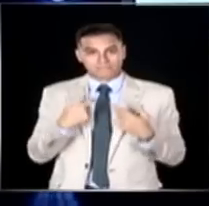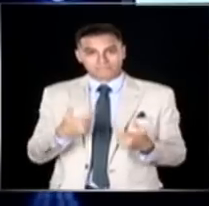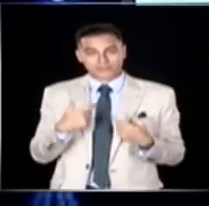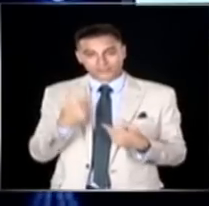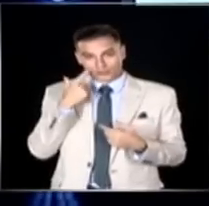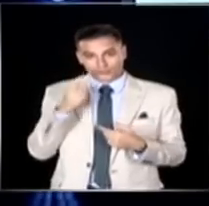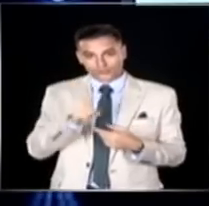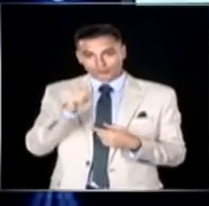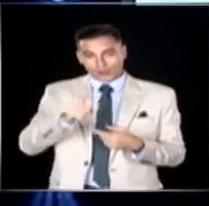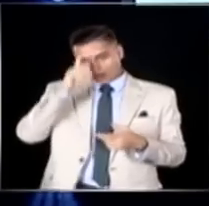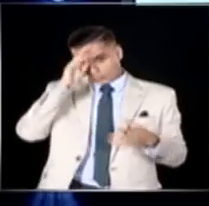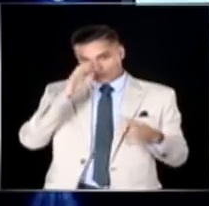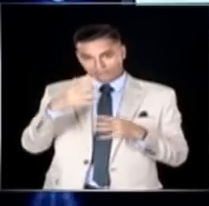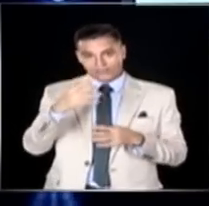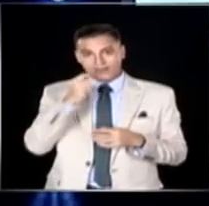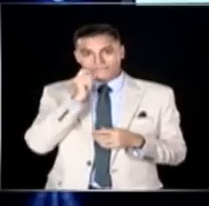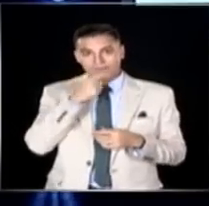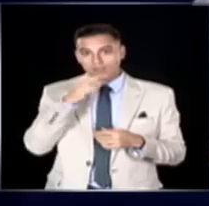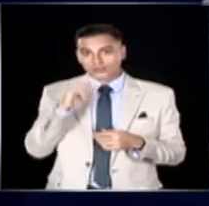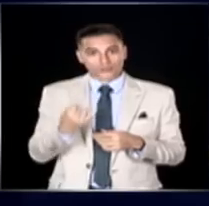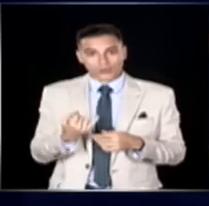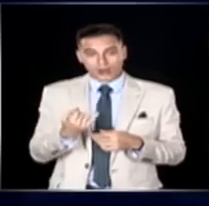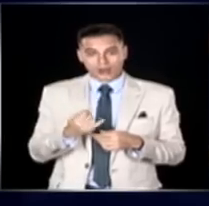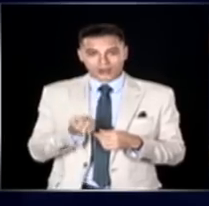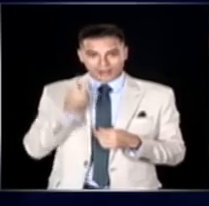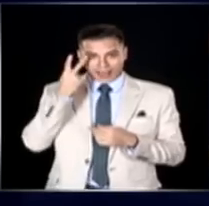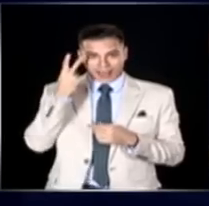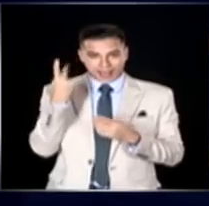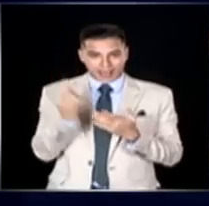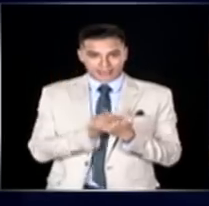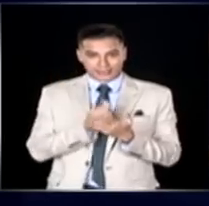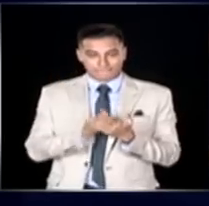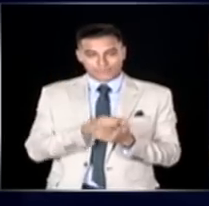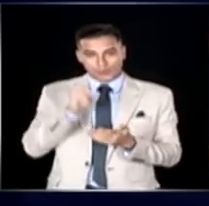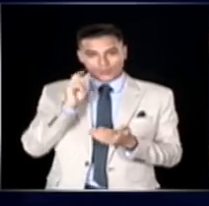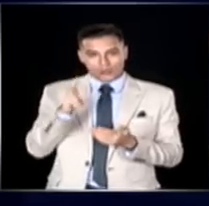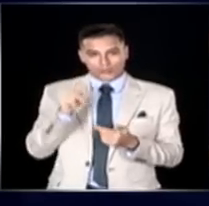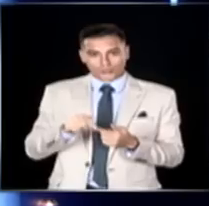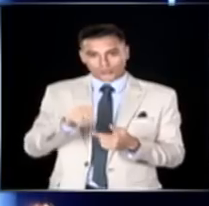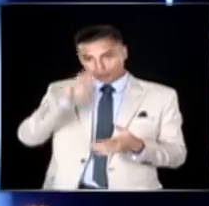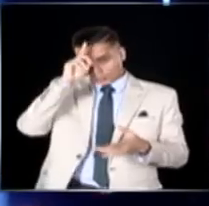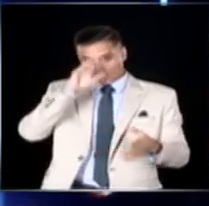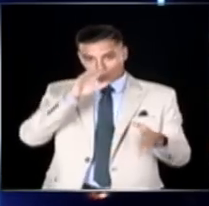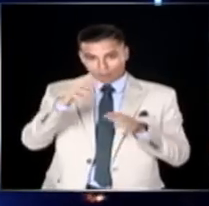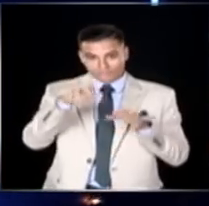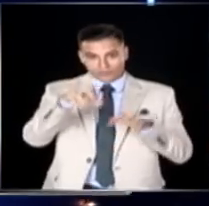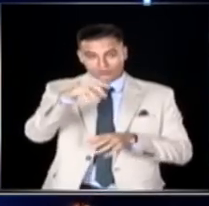امتى خديجة الجوكر؟ في الأدب إن شاء الله. تمام اتفقنا. جغرافيا والسؤال،